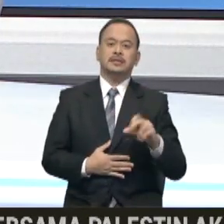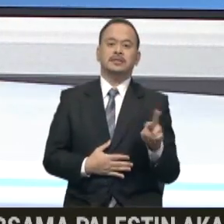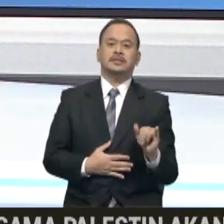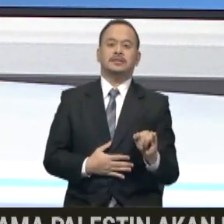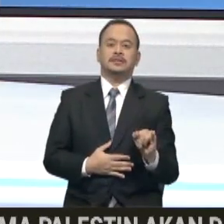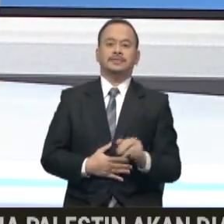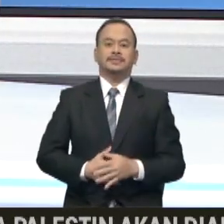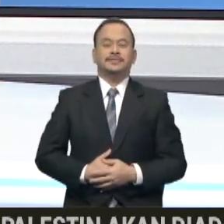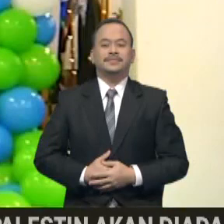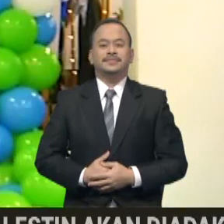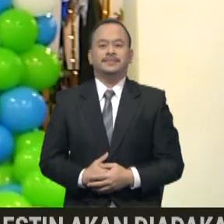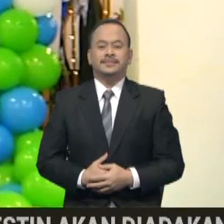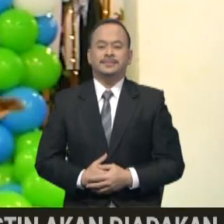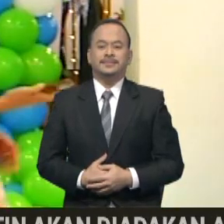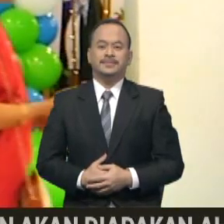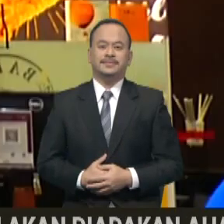melaporkan.